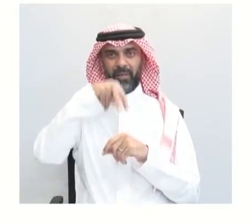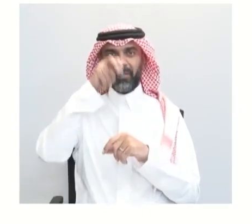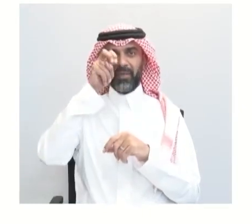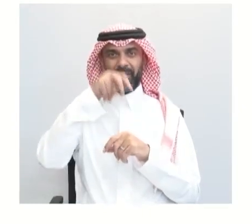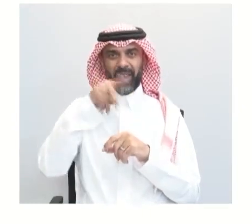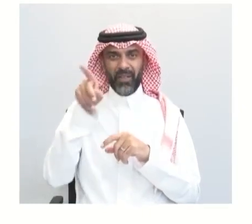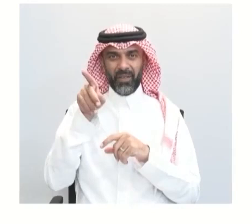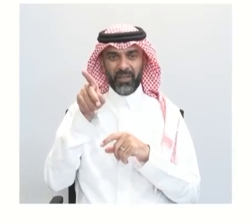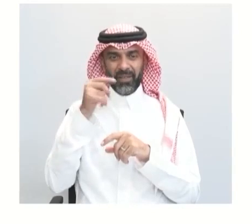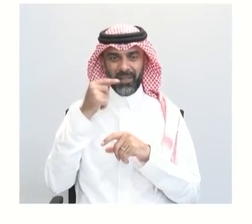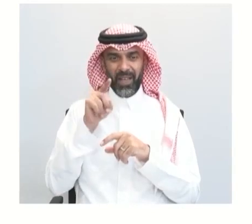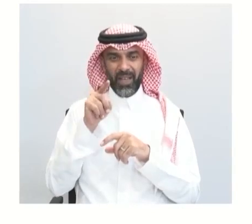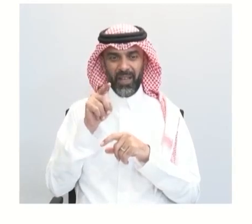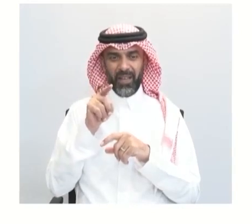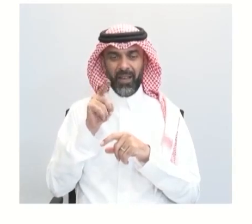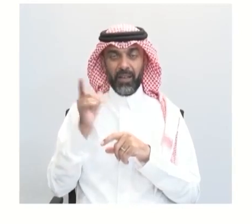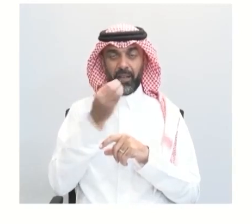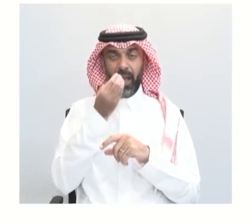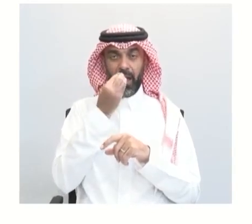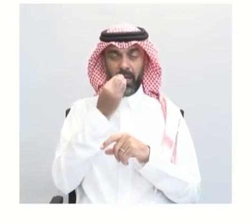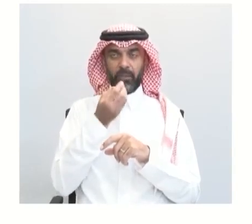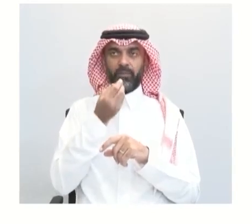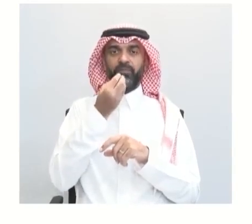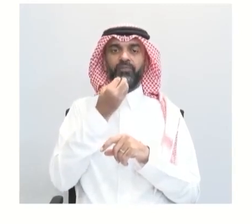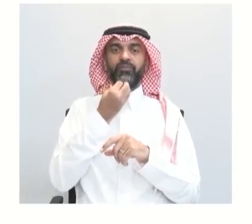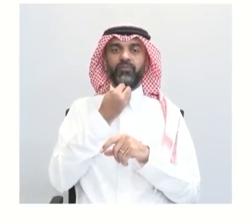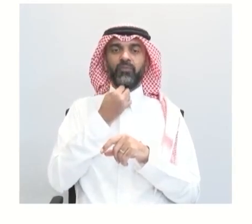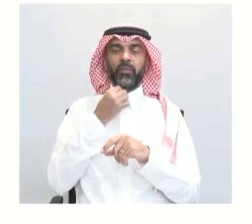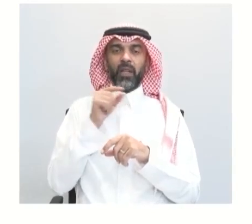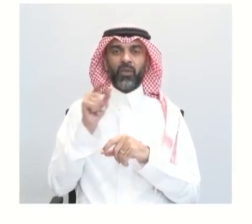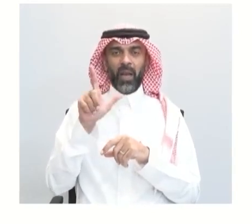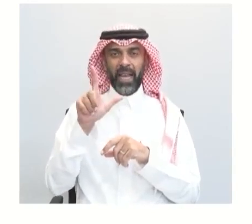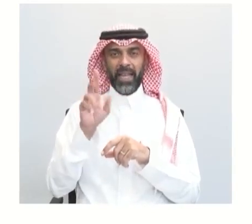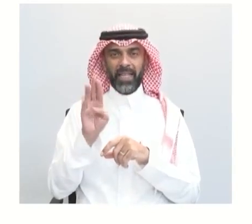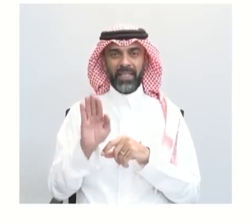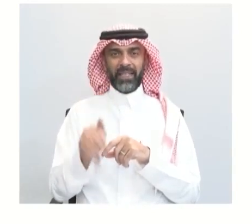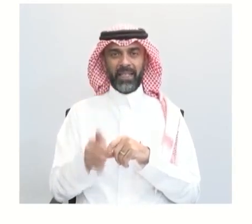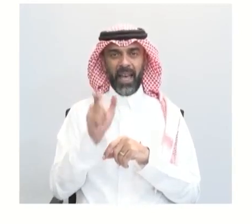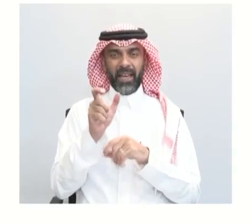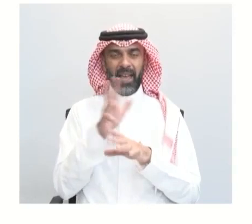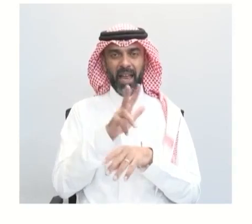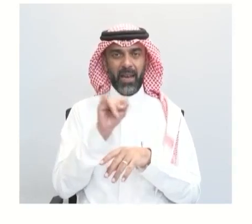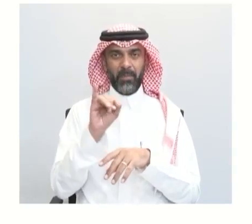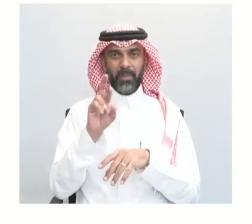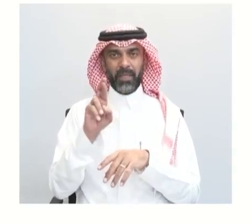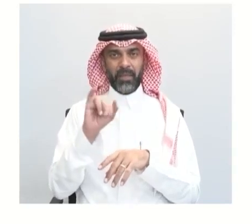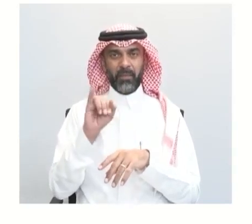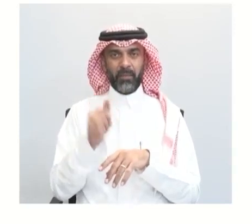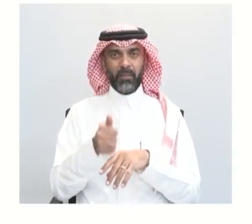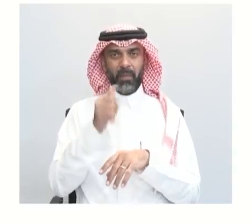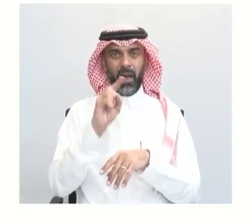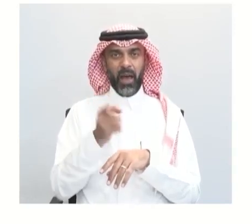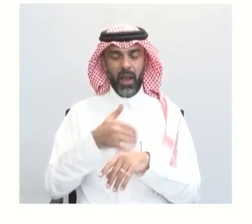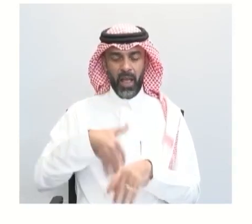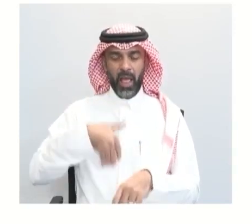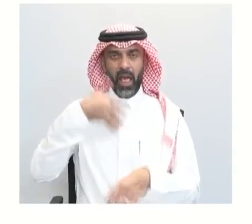الطعام يبدا دور عمل جزء صغير مهم وهو لسان المزمار لسان المزمار يعمل على تغطيه القصبه